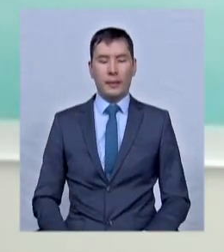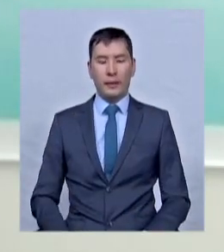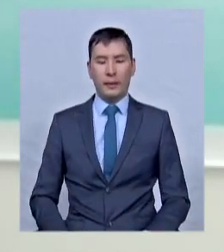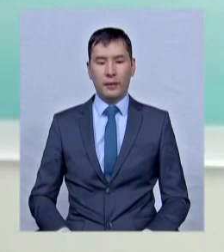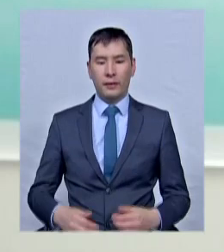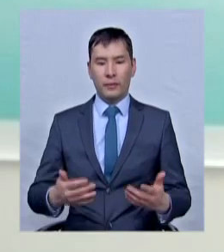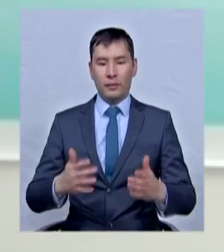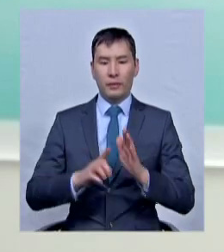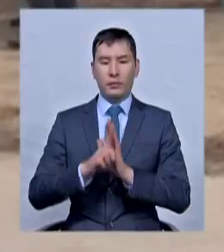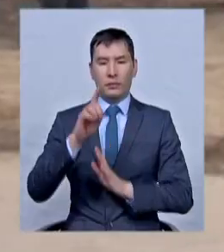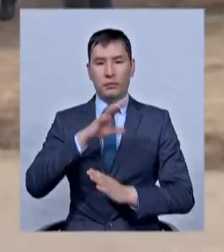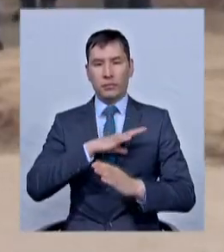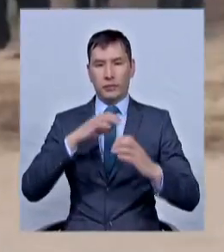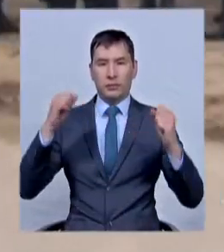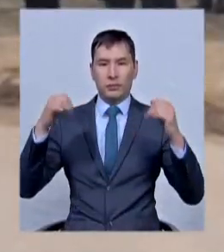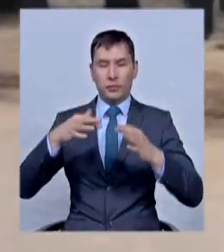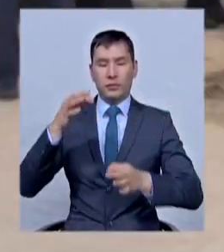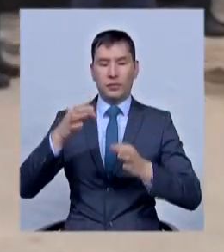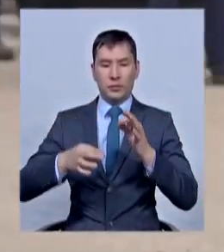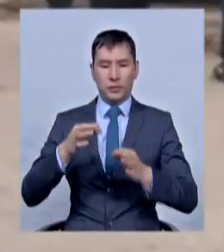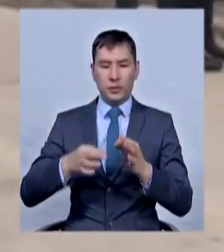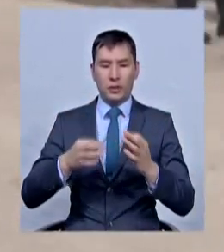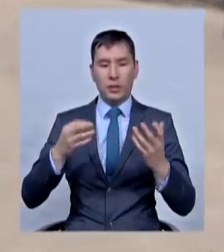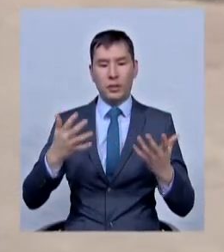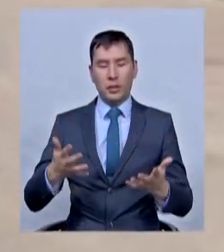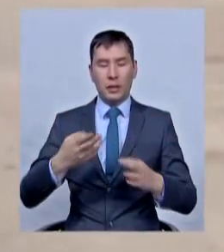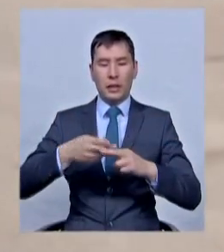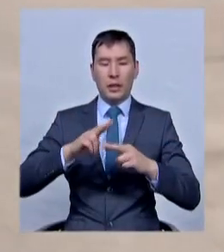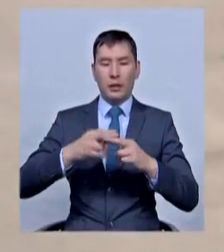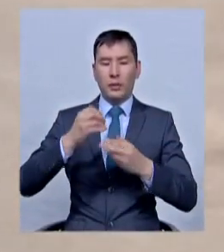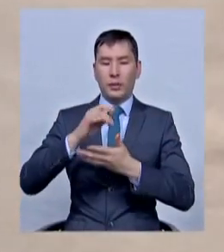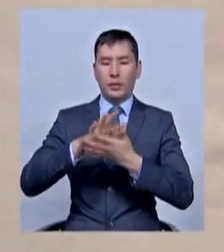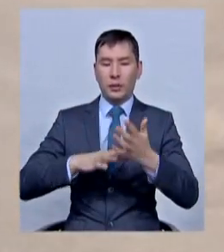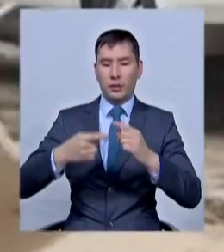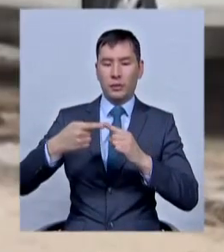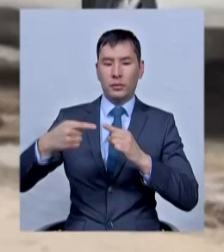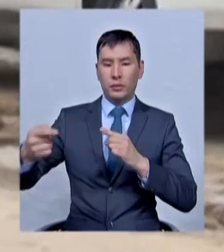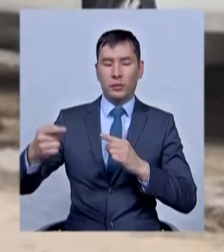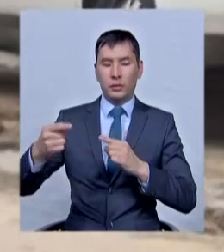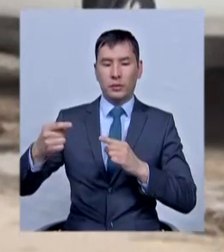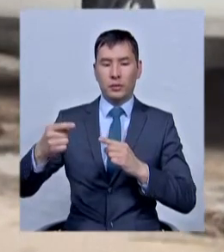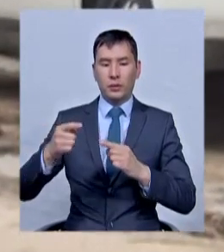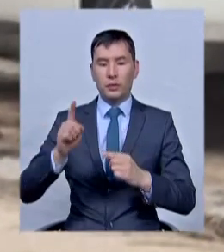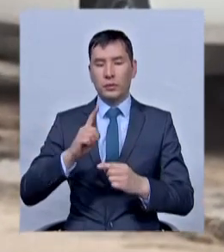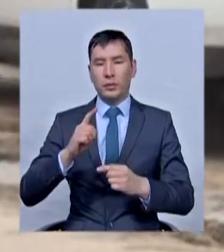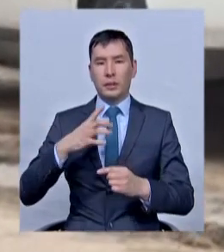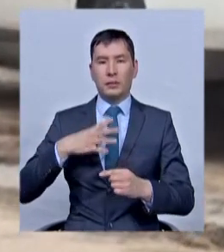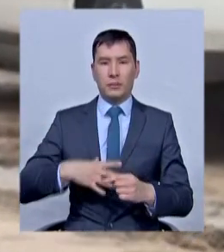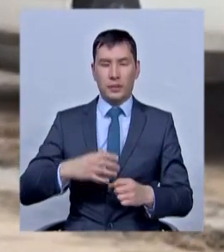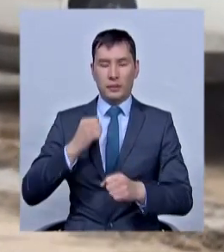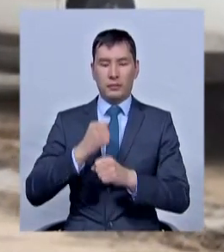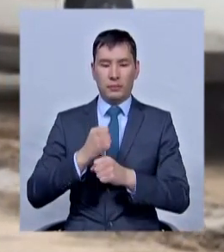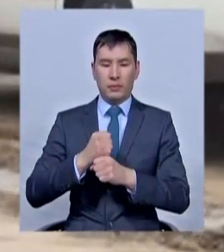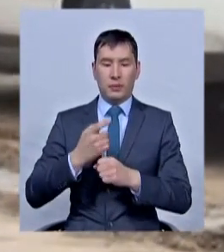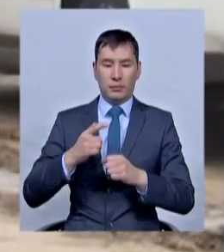бірнеше рет сот отырыстары болып. Алыстағы ағайын енді Қасым Жомарт Тоқаевтан көмек сұрап отыр. Одан басқа амалдары да жоқ, себебі